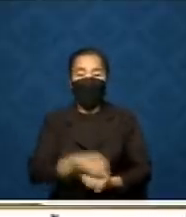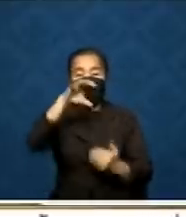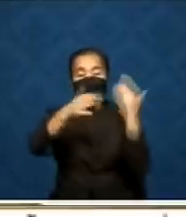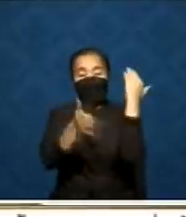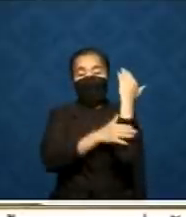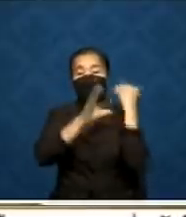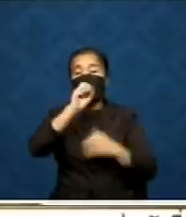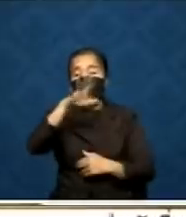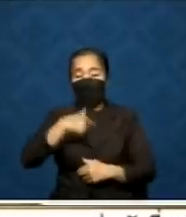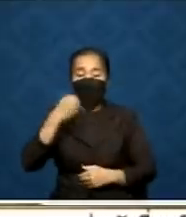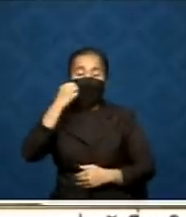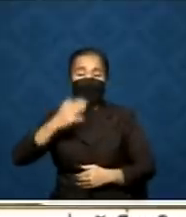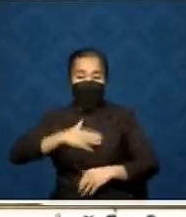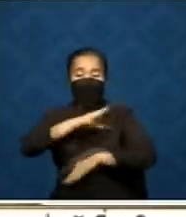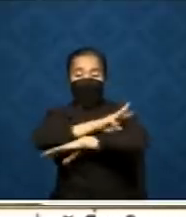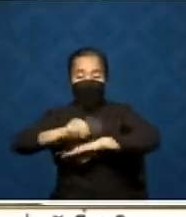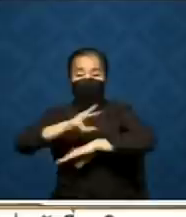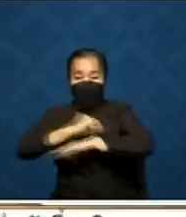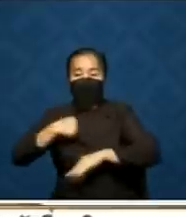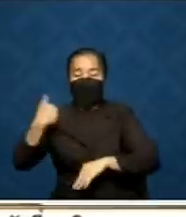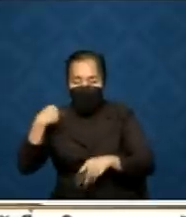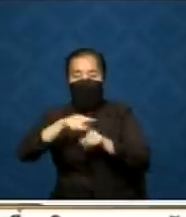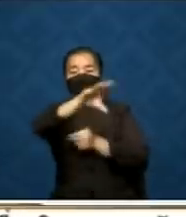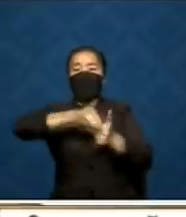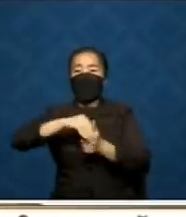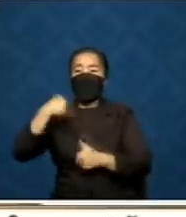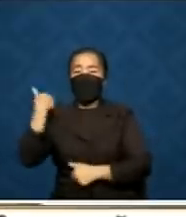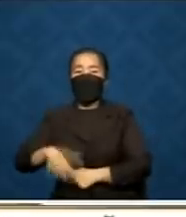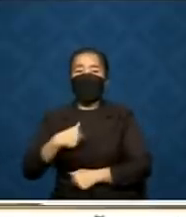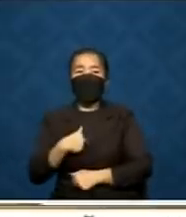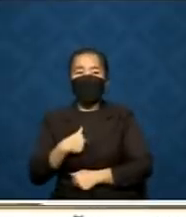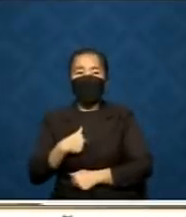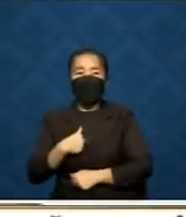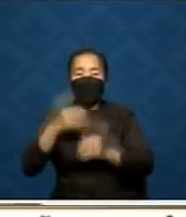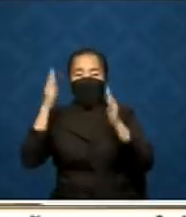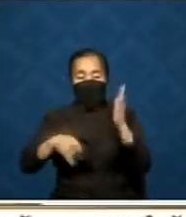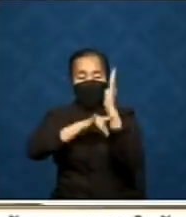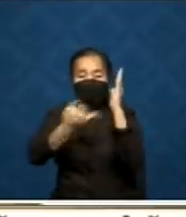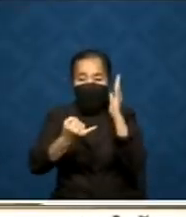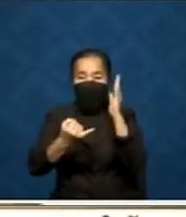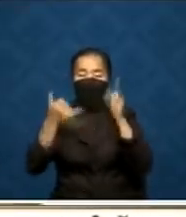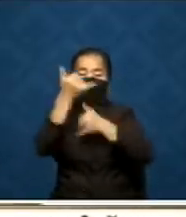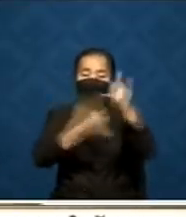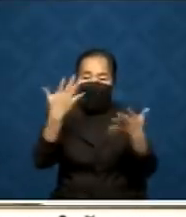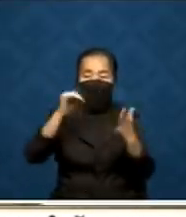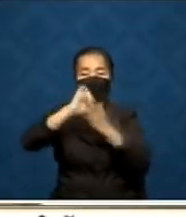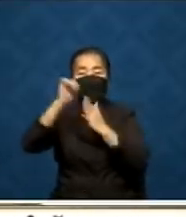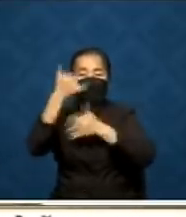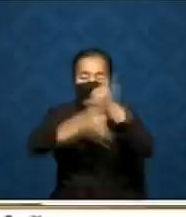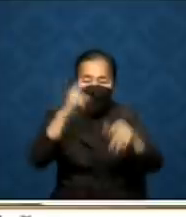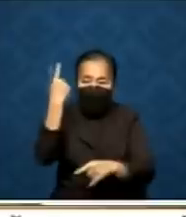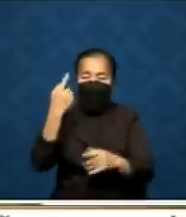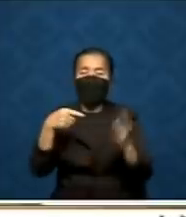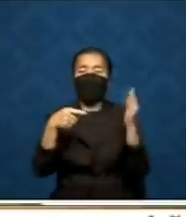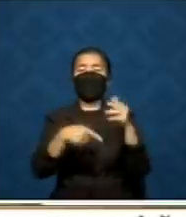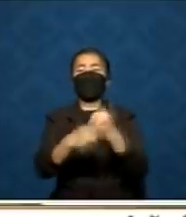มหาสารคามบ้านผมโดนน่ะมีคนที่ประจวบโดนอ่ะเชียงใหม่ก็โดนอ่ะมันไป